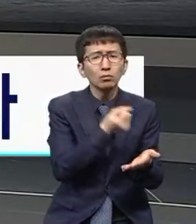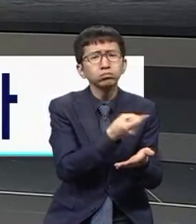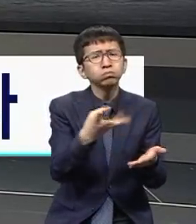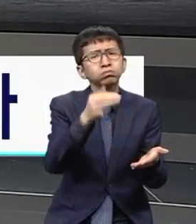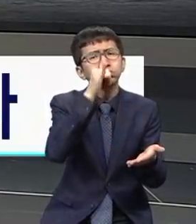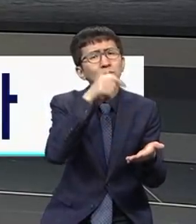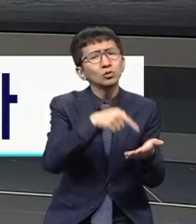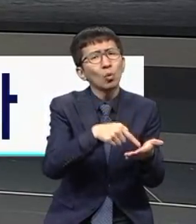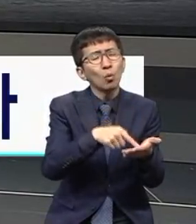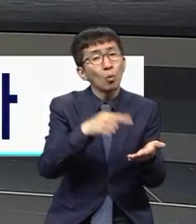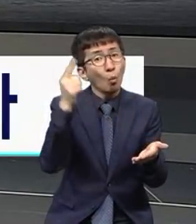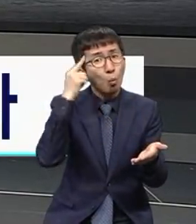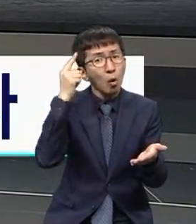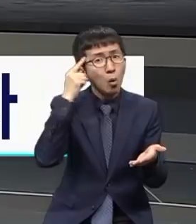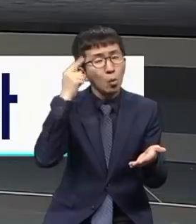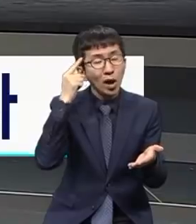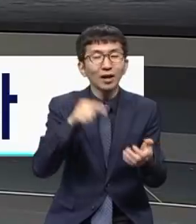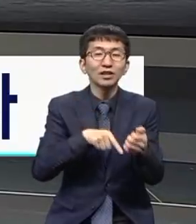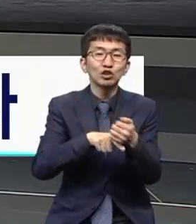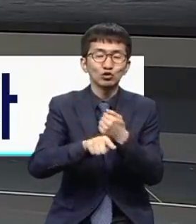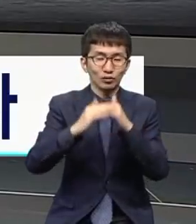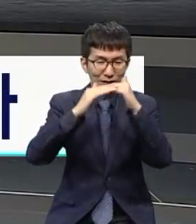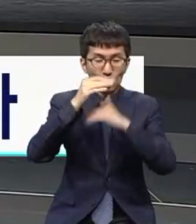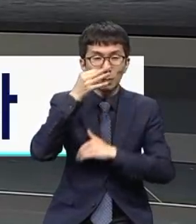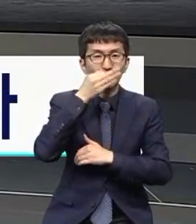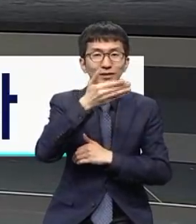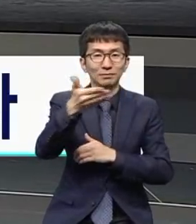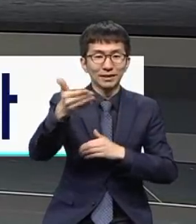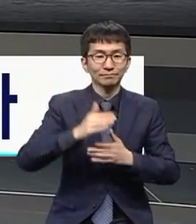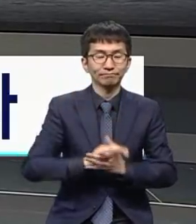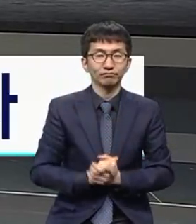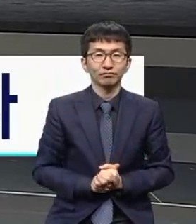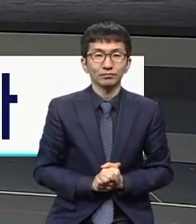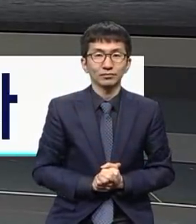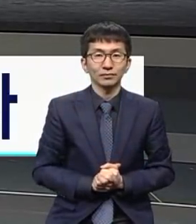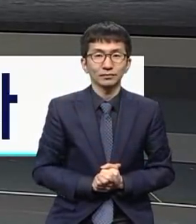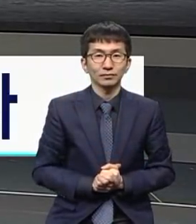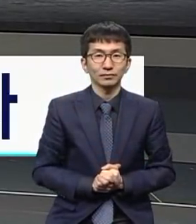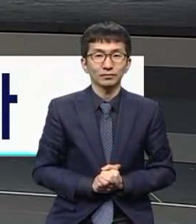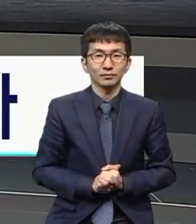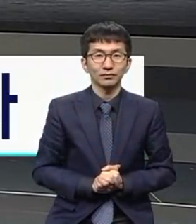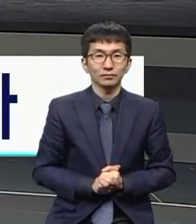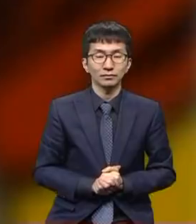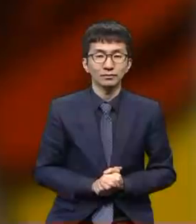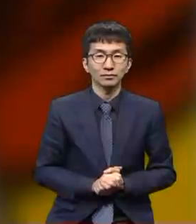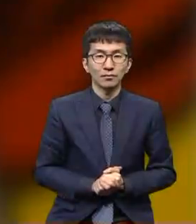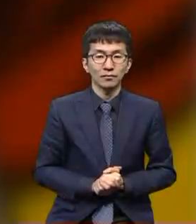않은 유명 작품들도 있습니다. 그 이유를 이주산 기자가 취재했습니다.